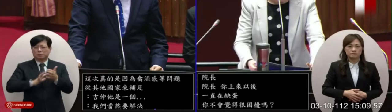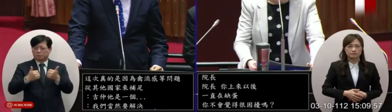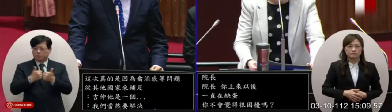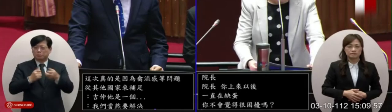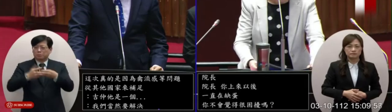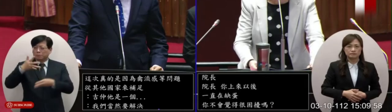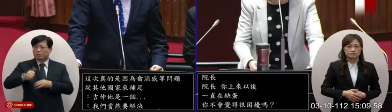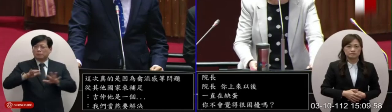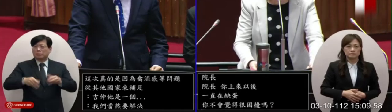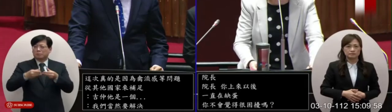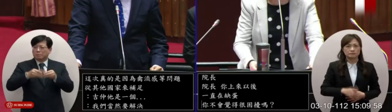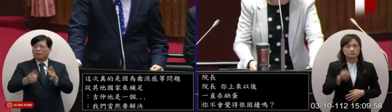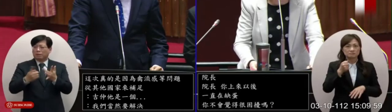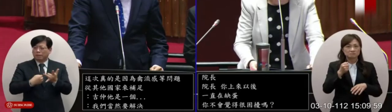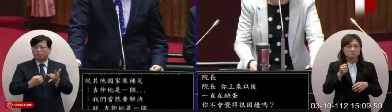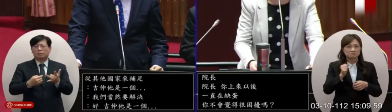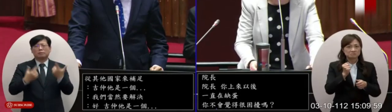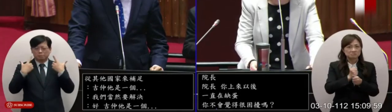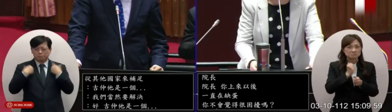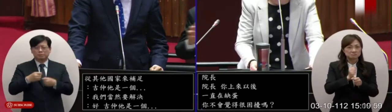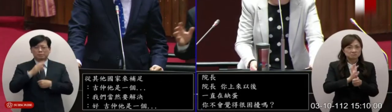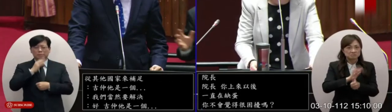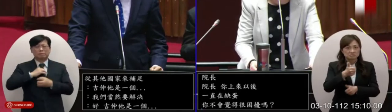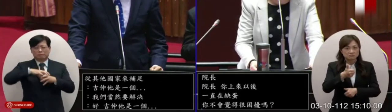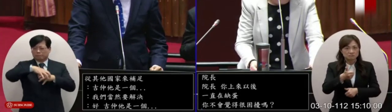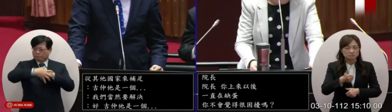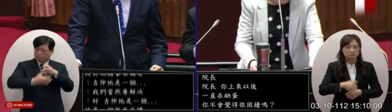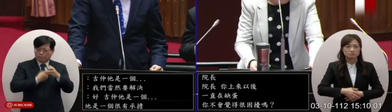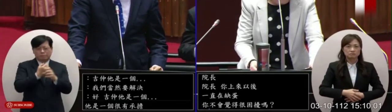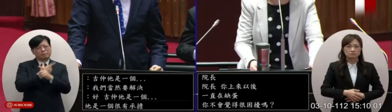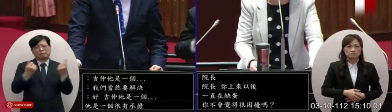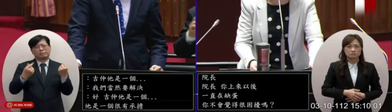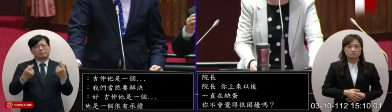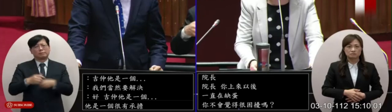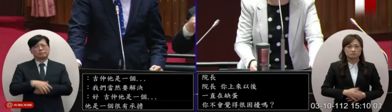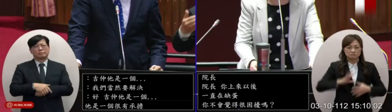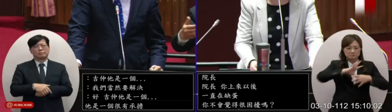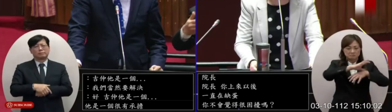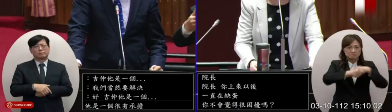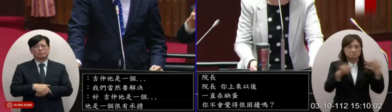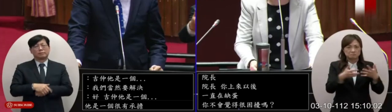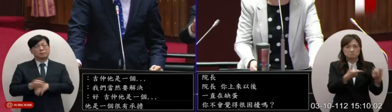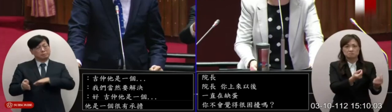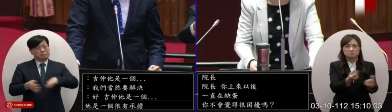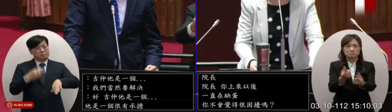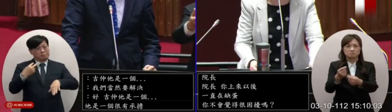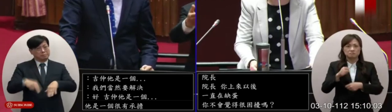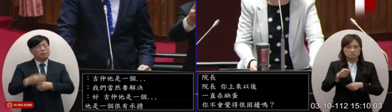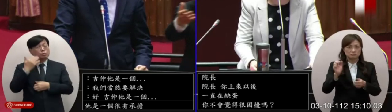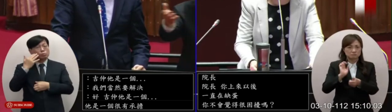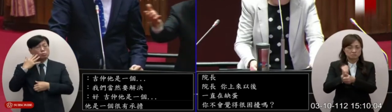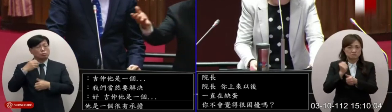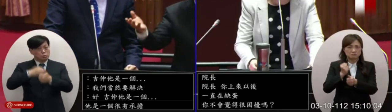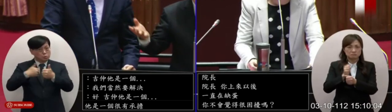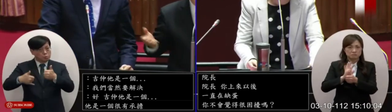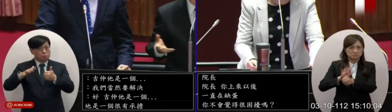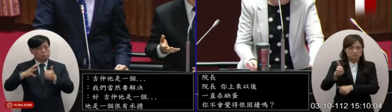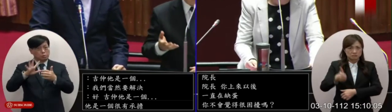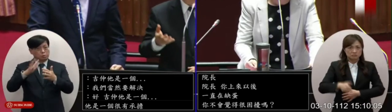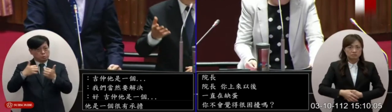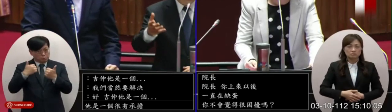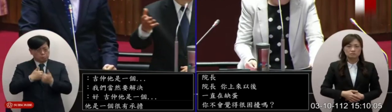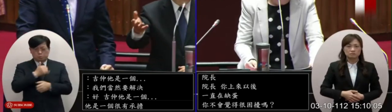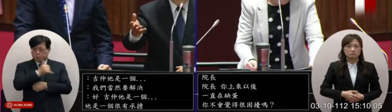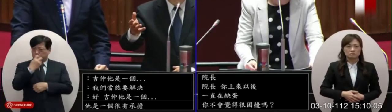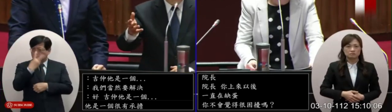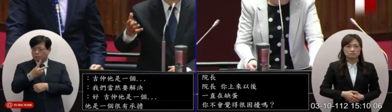这一次的蛋荒实际上是全球性的问题。 全球性问题，所以他已经做得很好了。 如果委员你有机会到各地